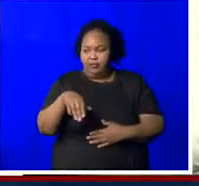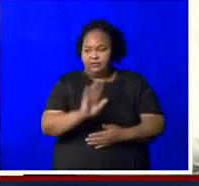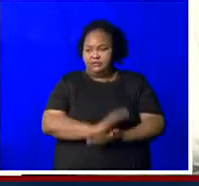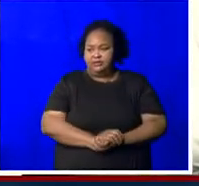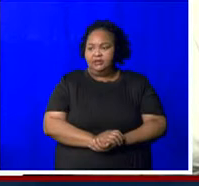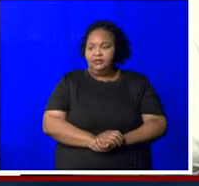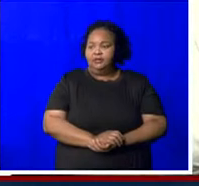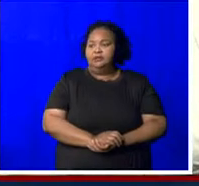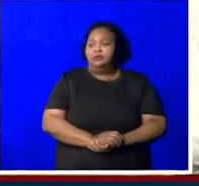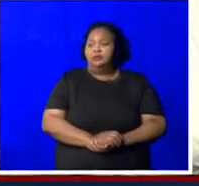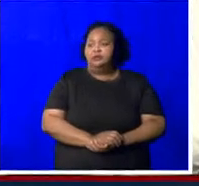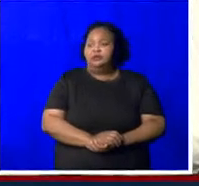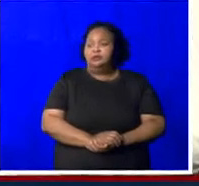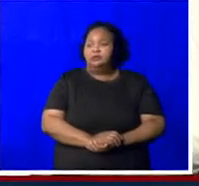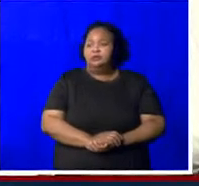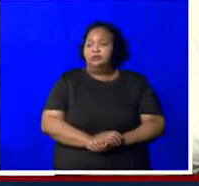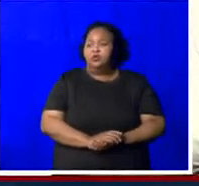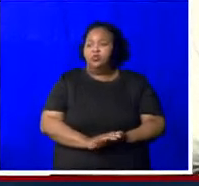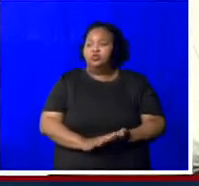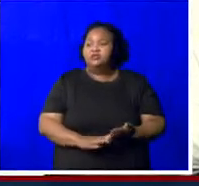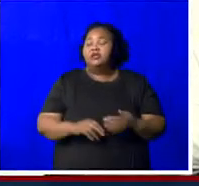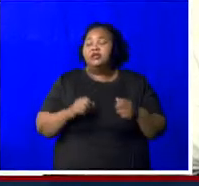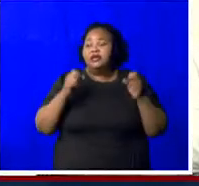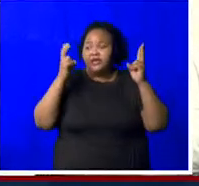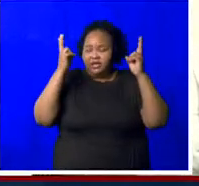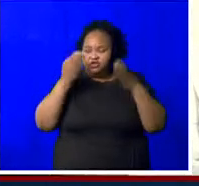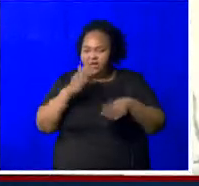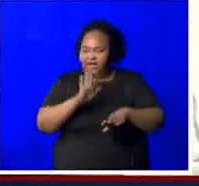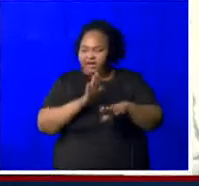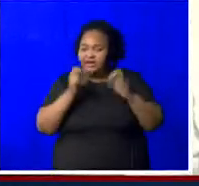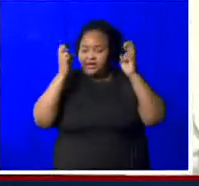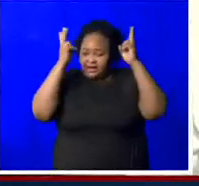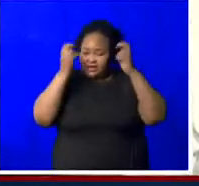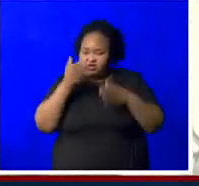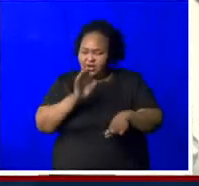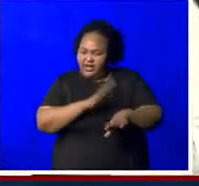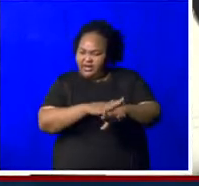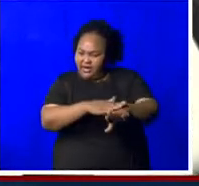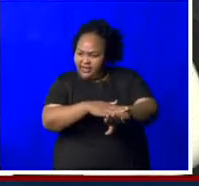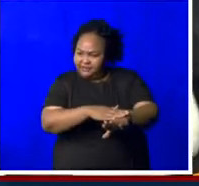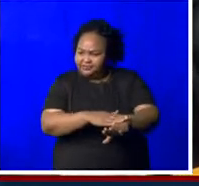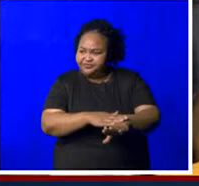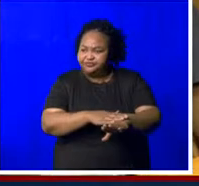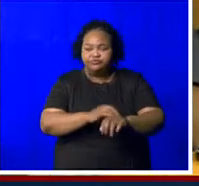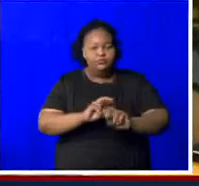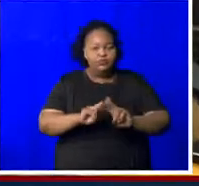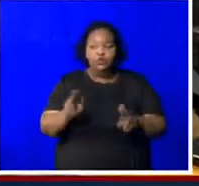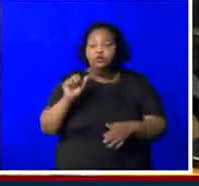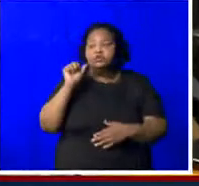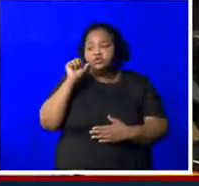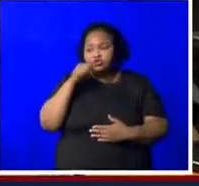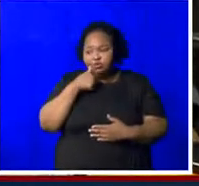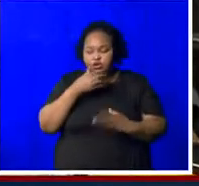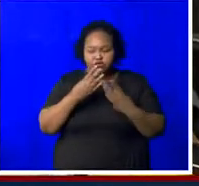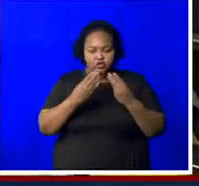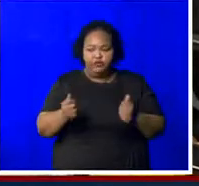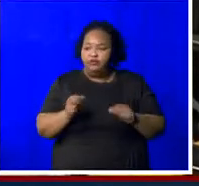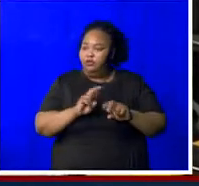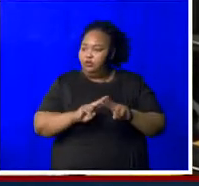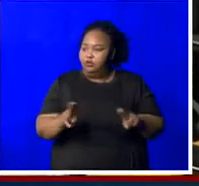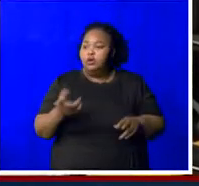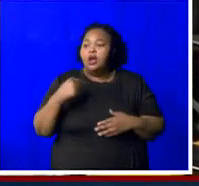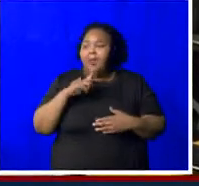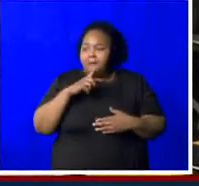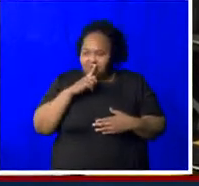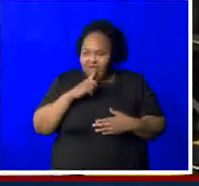eqinisweni. Ngeke nje uzasibuye kusasa sicethe. Itawuthatha nje lesigaba le dasithatha. But nokuhluke manje. Siyakuva lokuthi ukhuluma